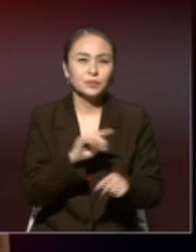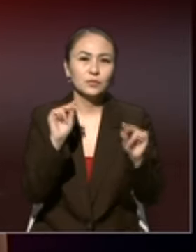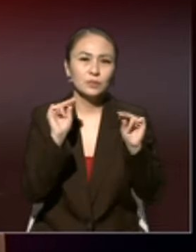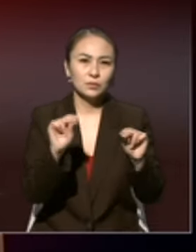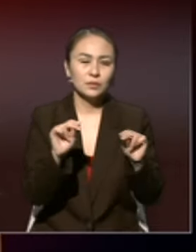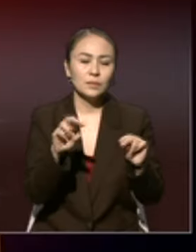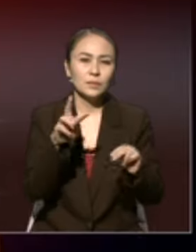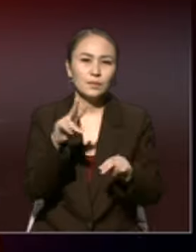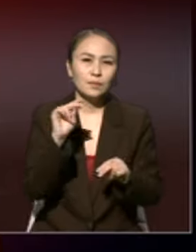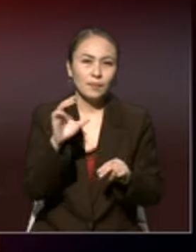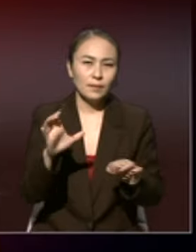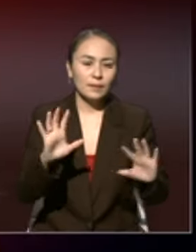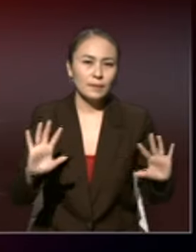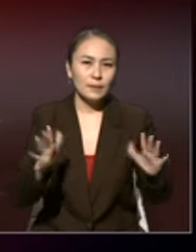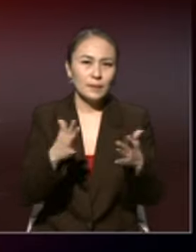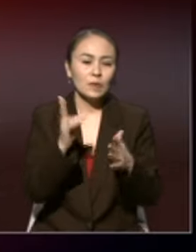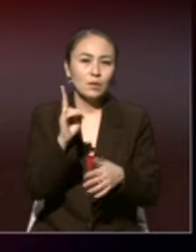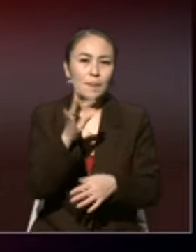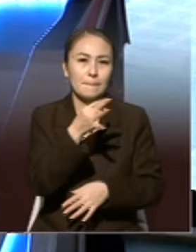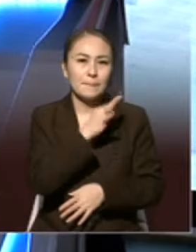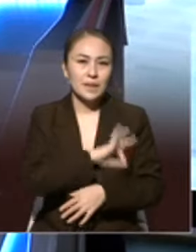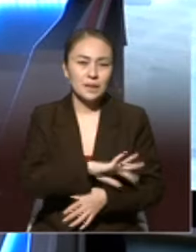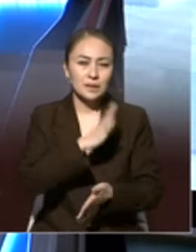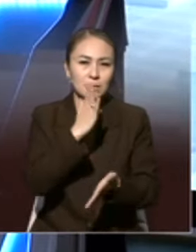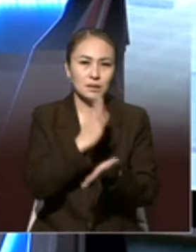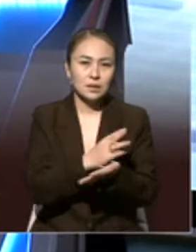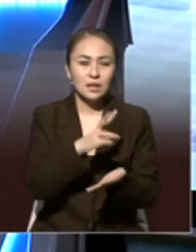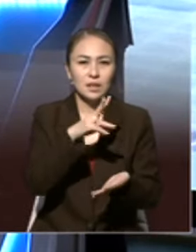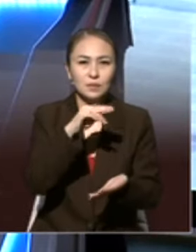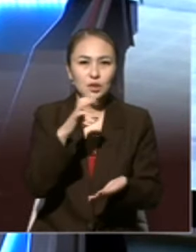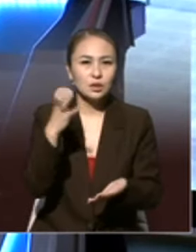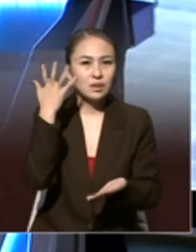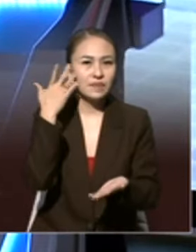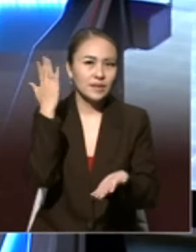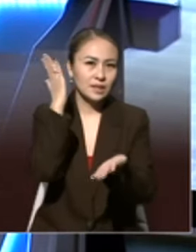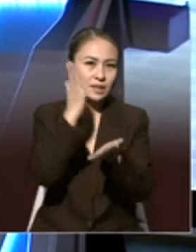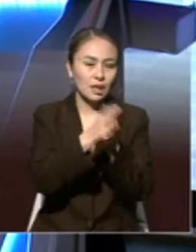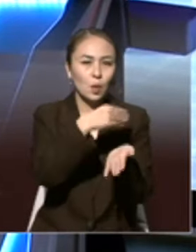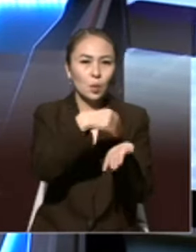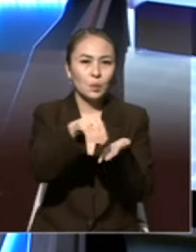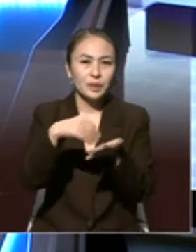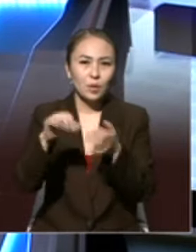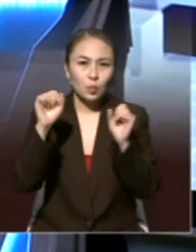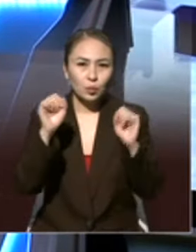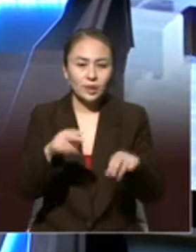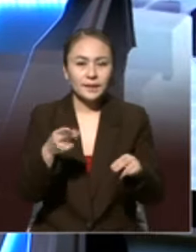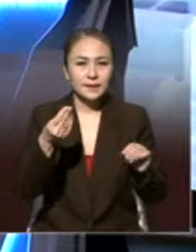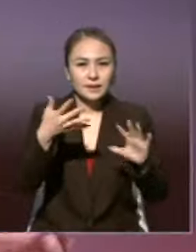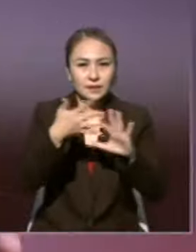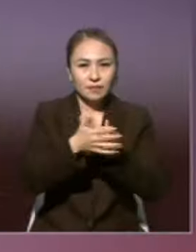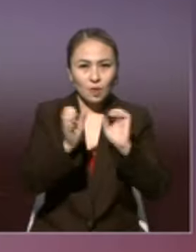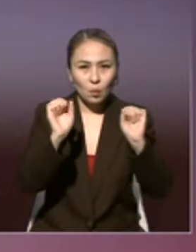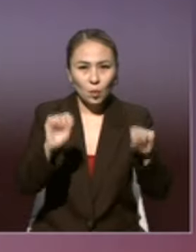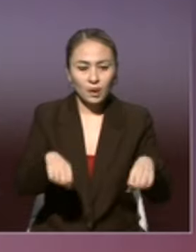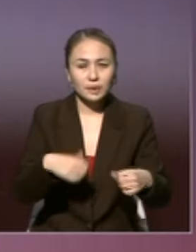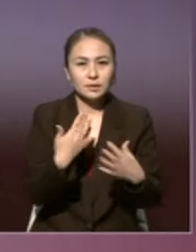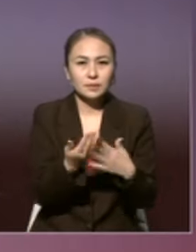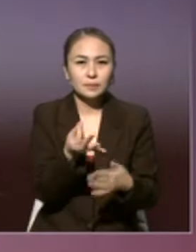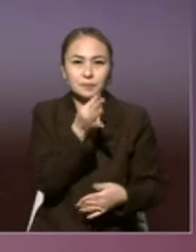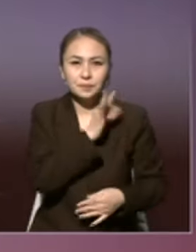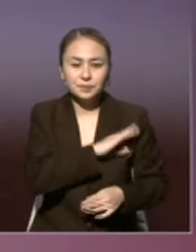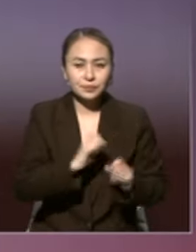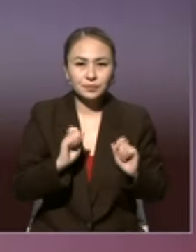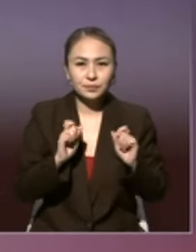айтқанда, төтенше жағдайдың да біреуге пайдасы бар. Төтенше жағдай болған кезде тікелей сатып алуға болады, ақшаны жаратуға болады. Түскен, мысалы, көмекті